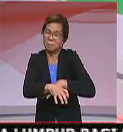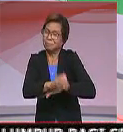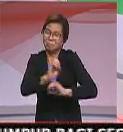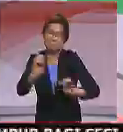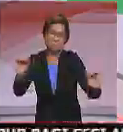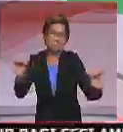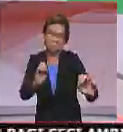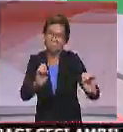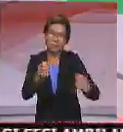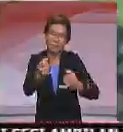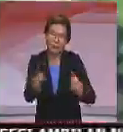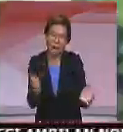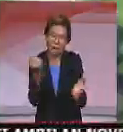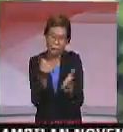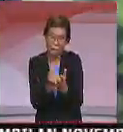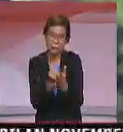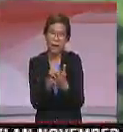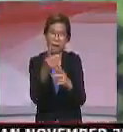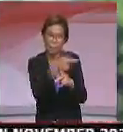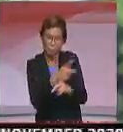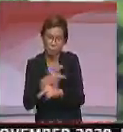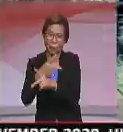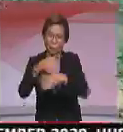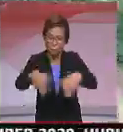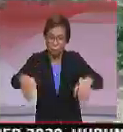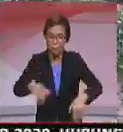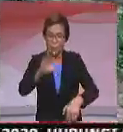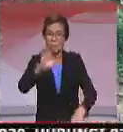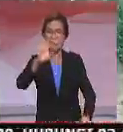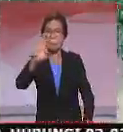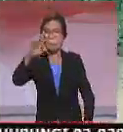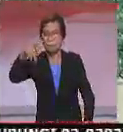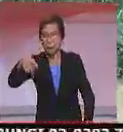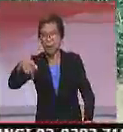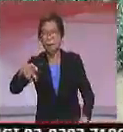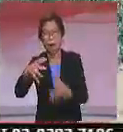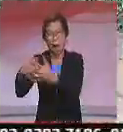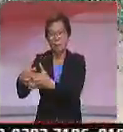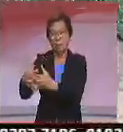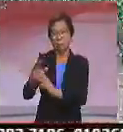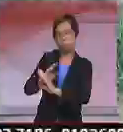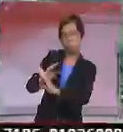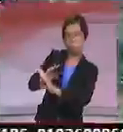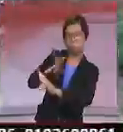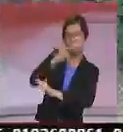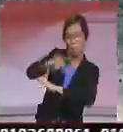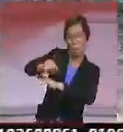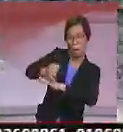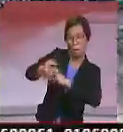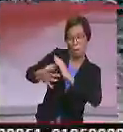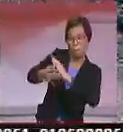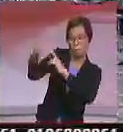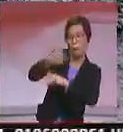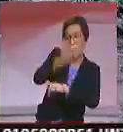sekali. Justru Jabatan Kastam dan Perlindungan Sempadan CBP Amerika Syarikat yang menyekat import minyak sawit dan